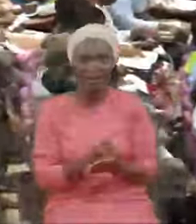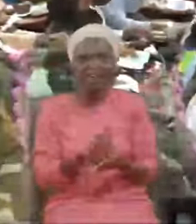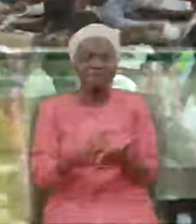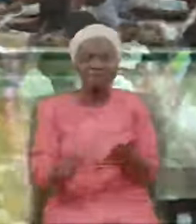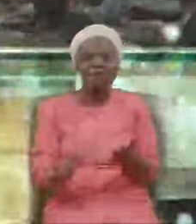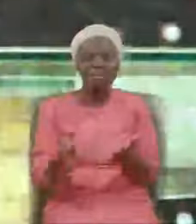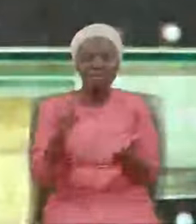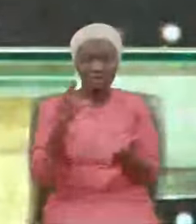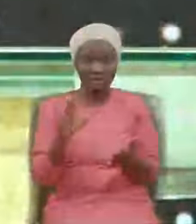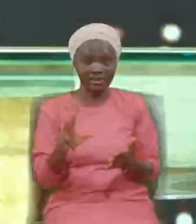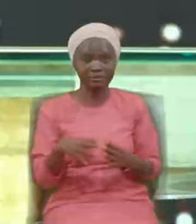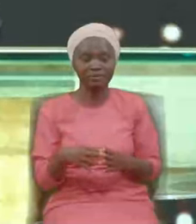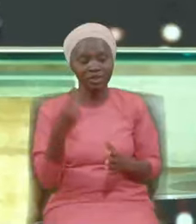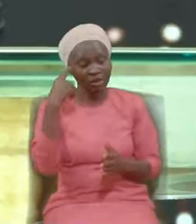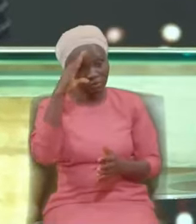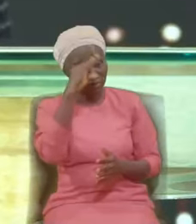Le verset 3 dit,